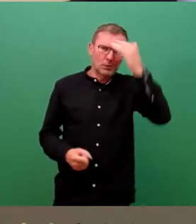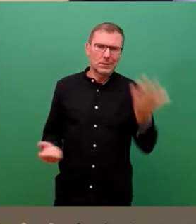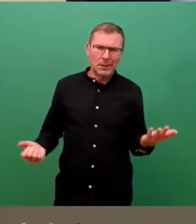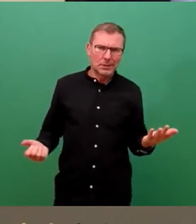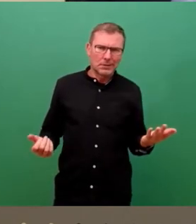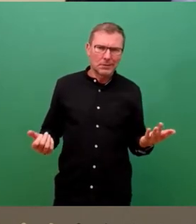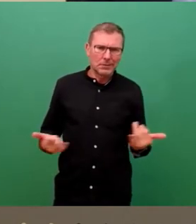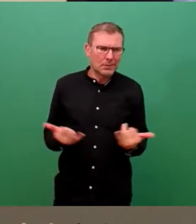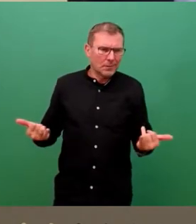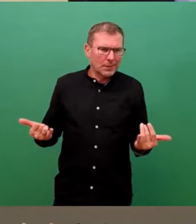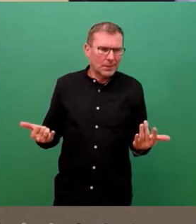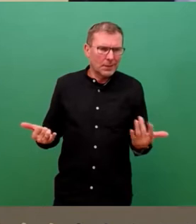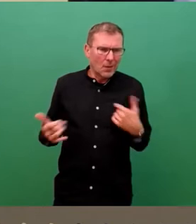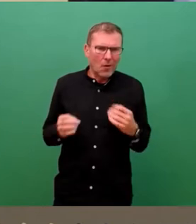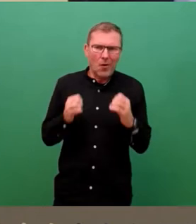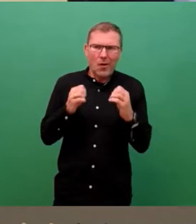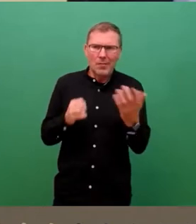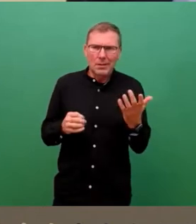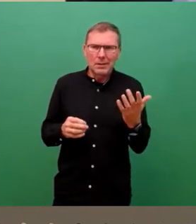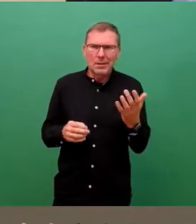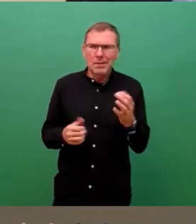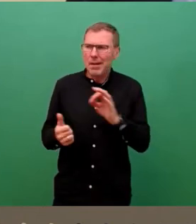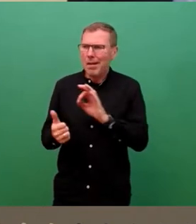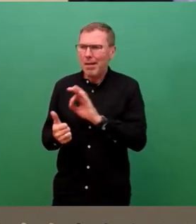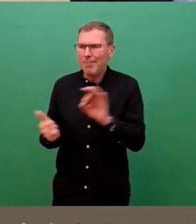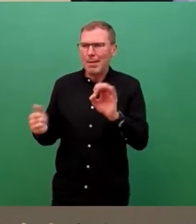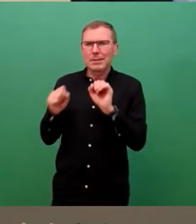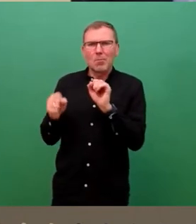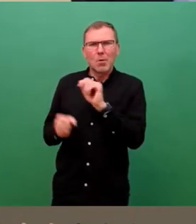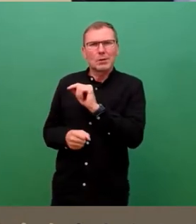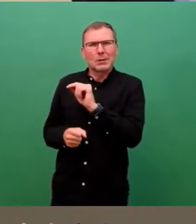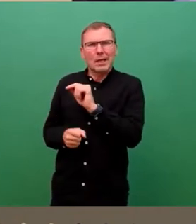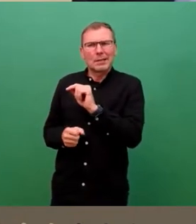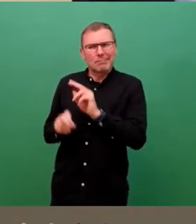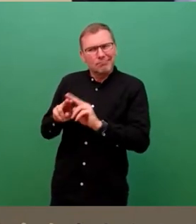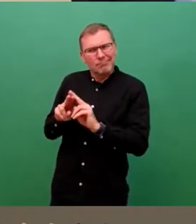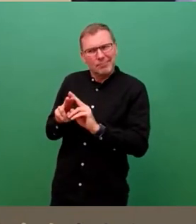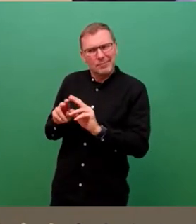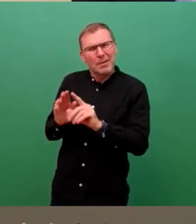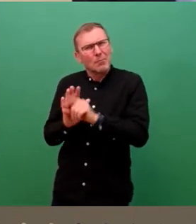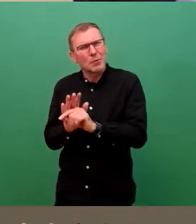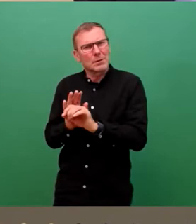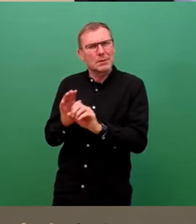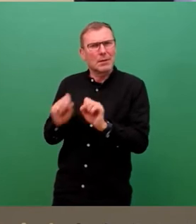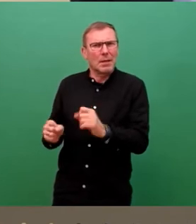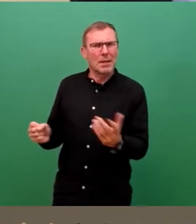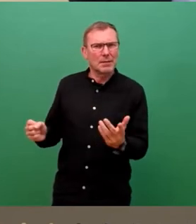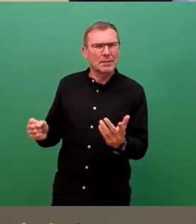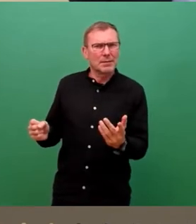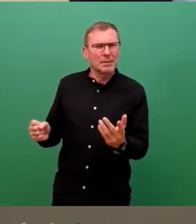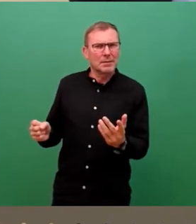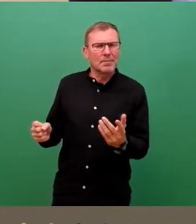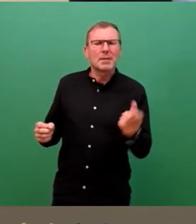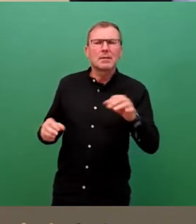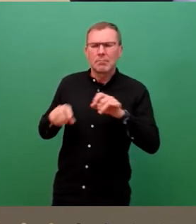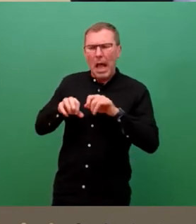wo man hoffen kann, eine Best Case, wo wir im Wesentlichen dann das Granulat